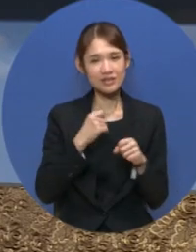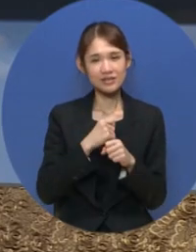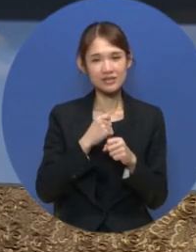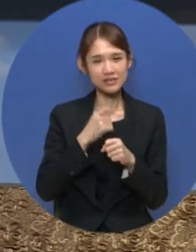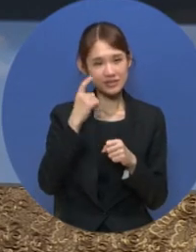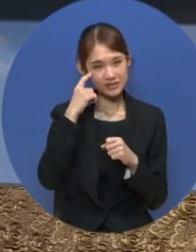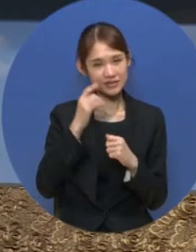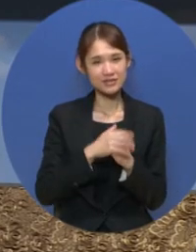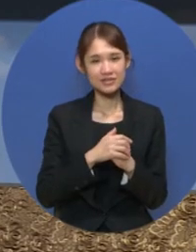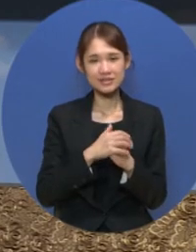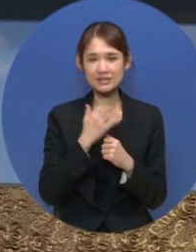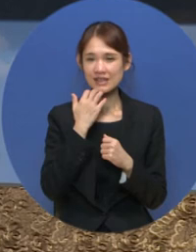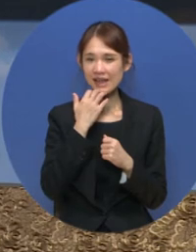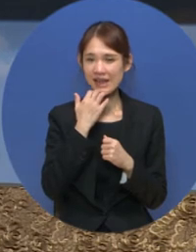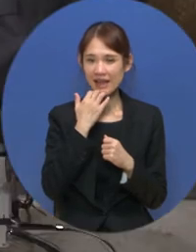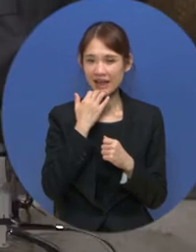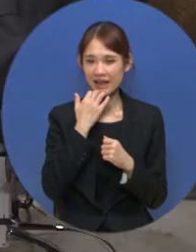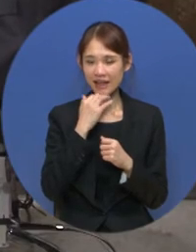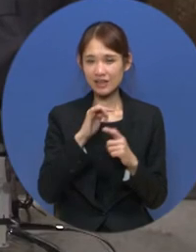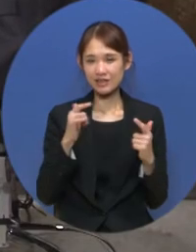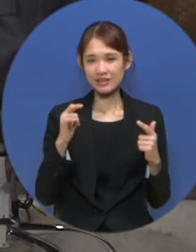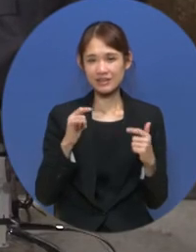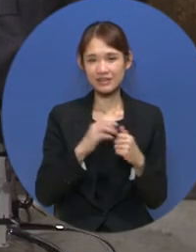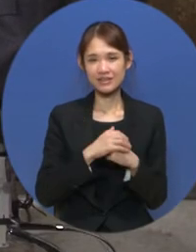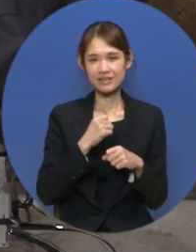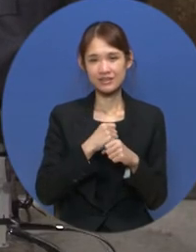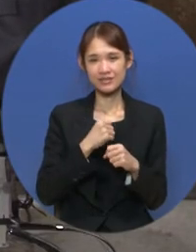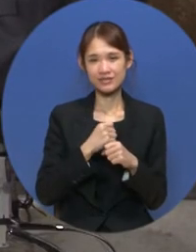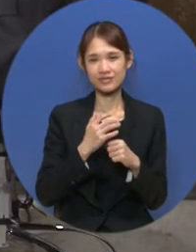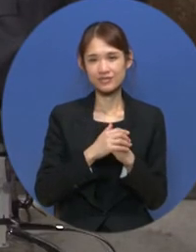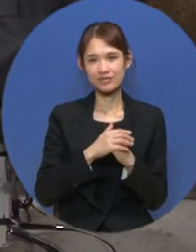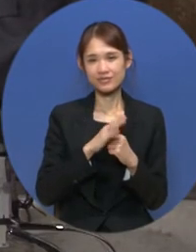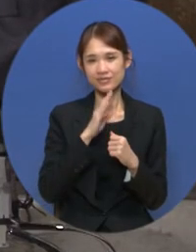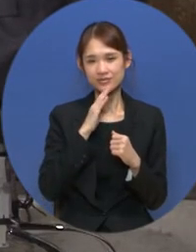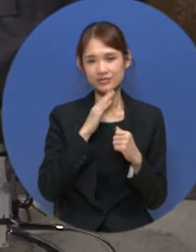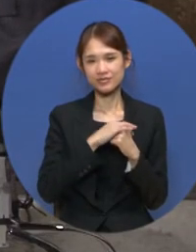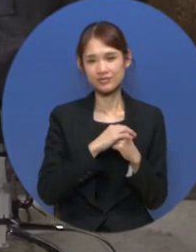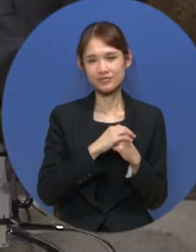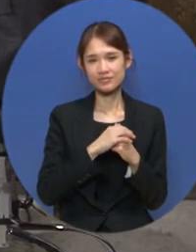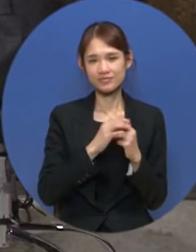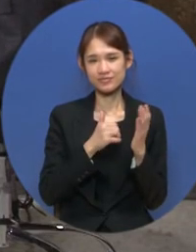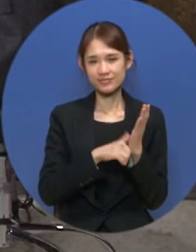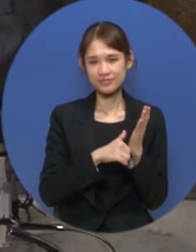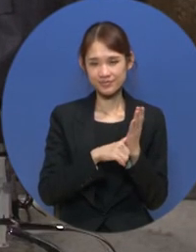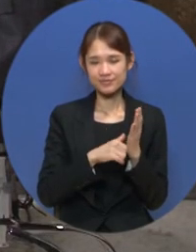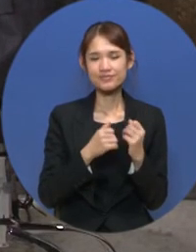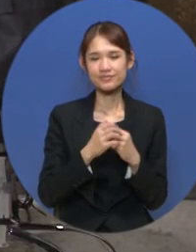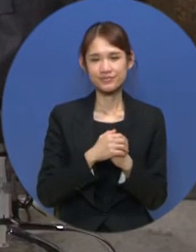생각을 하고 있더라고요. 네, 좀 컬러 부분에서 좀 그렇죠. 다양성을 소재도 좀 주신다면. 달리 하고요.